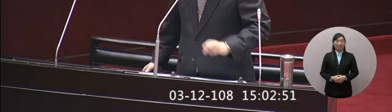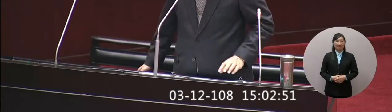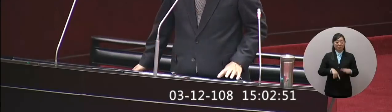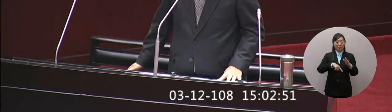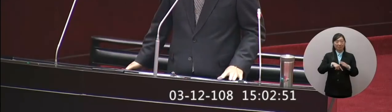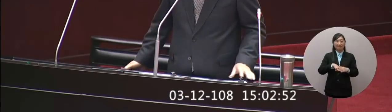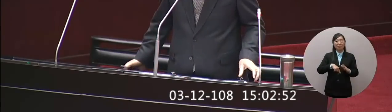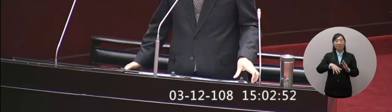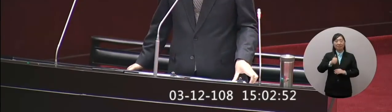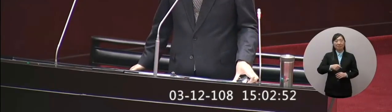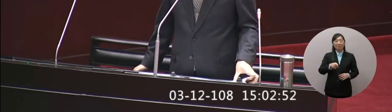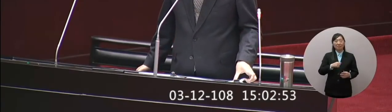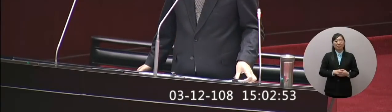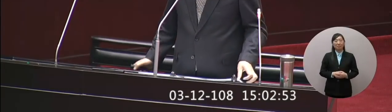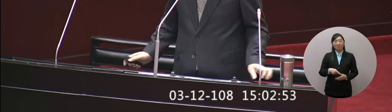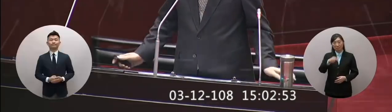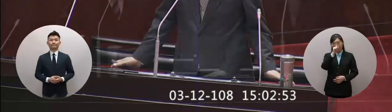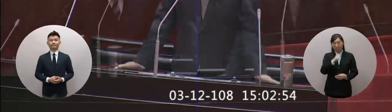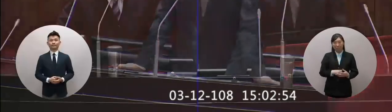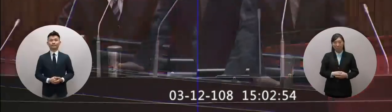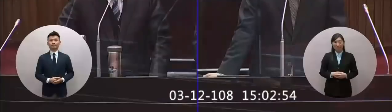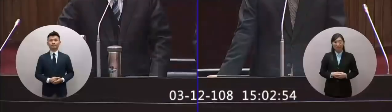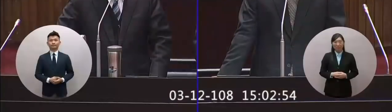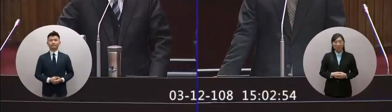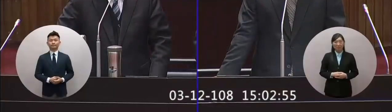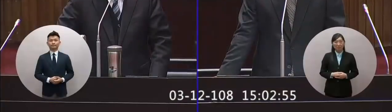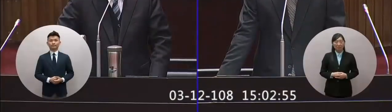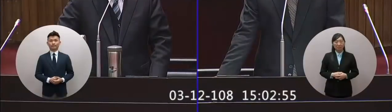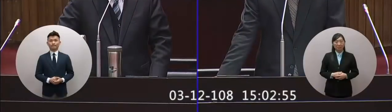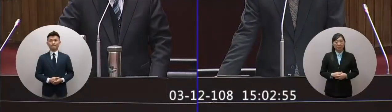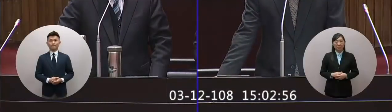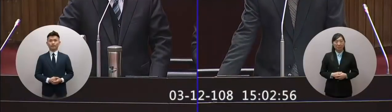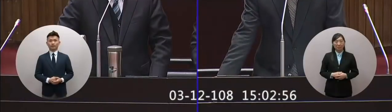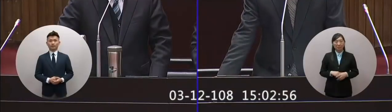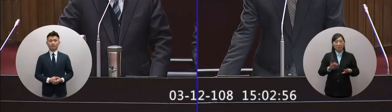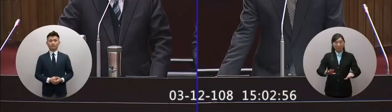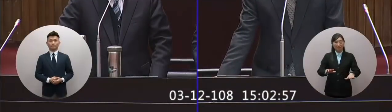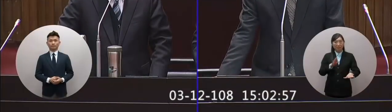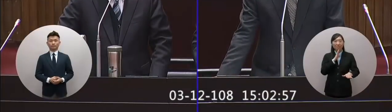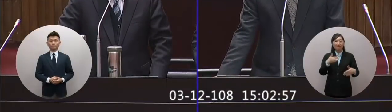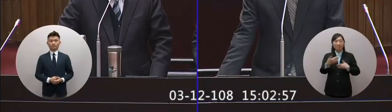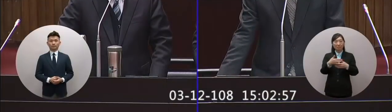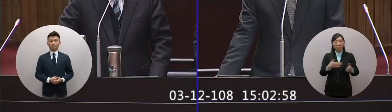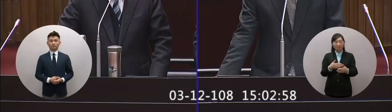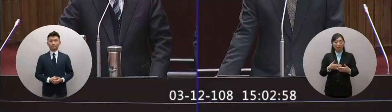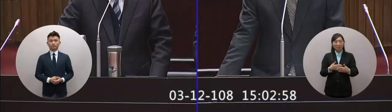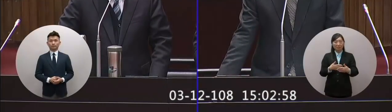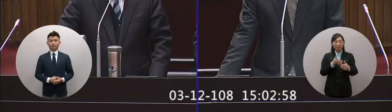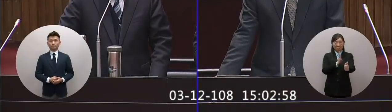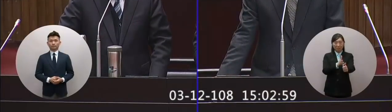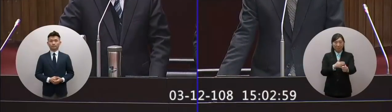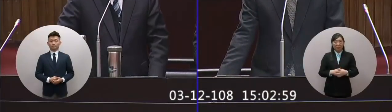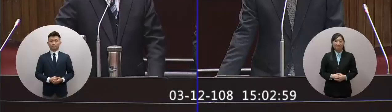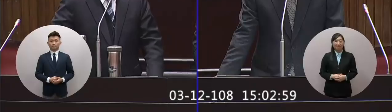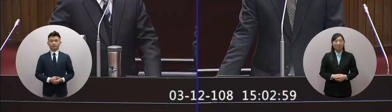院长。 委员你好。 你好哈。今天是交通的，针对交通部分在做质